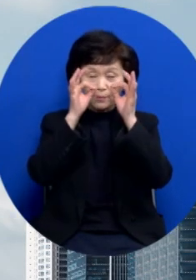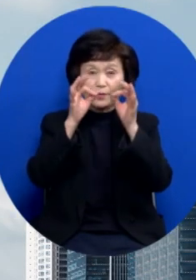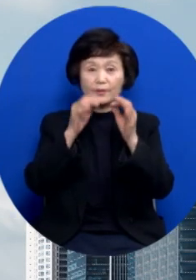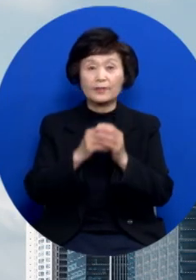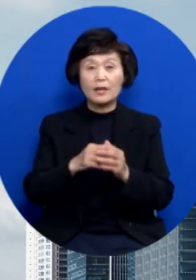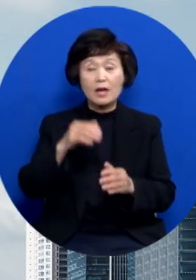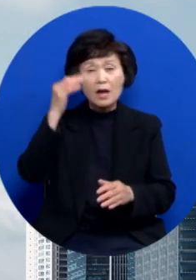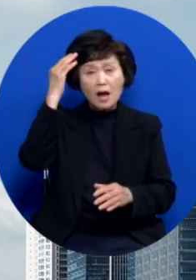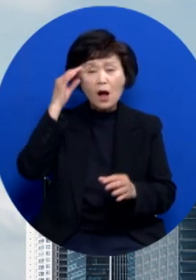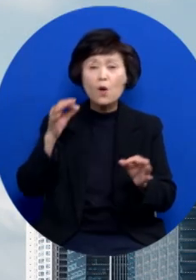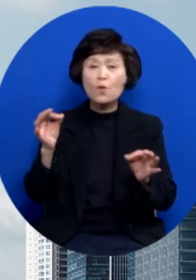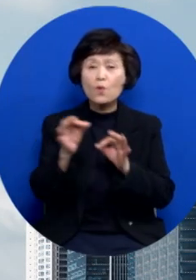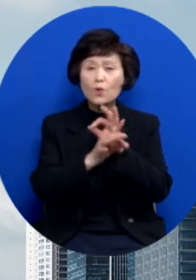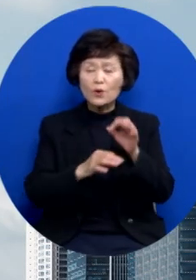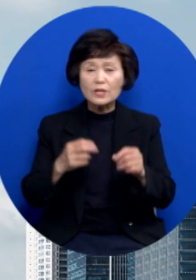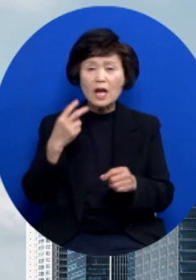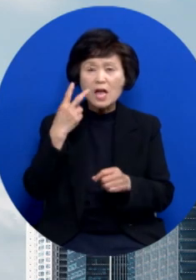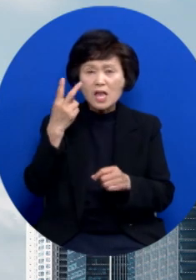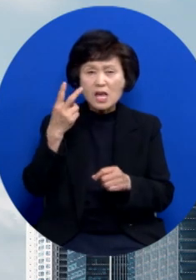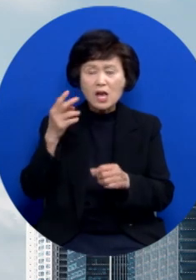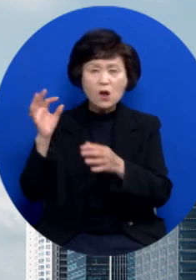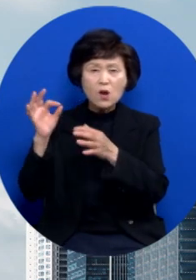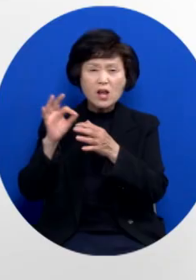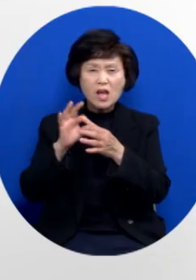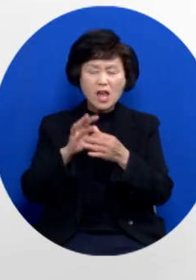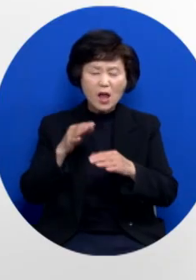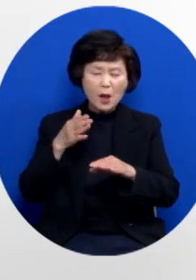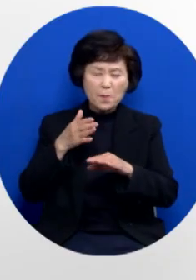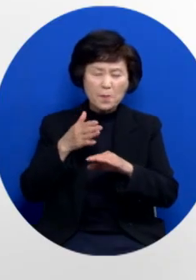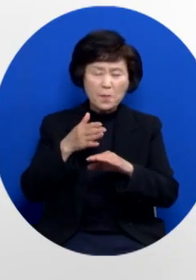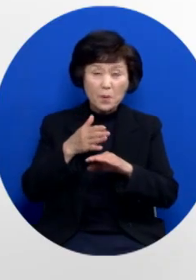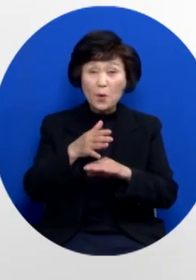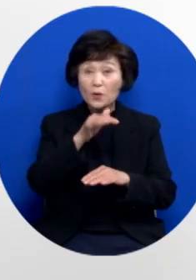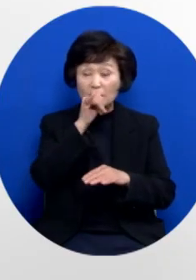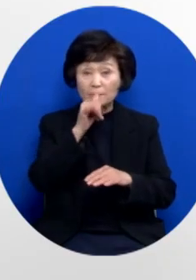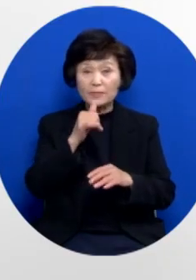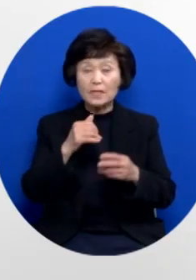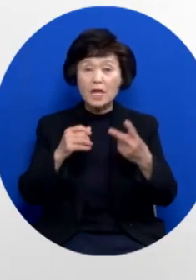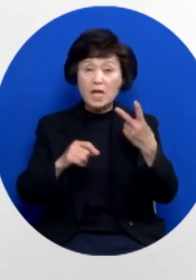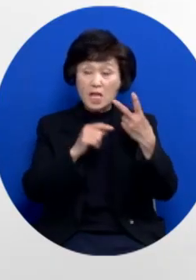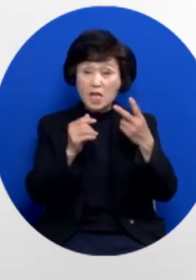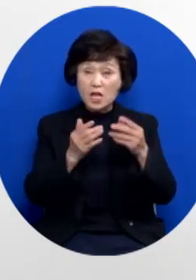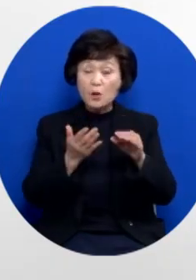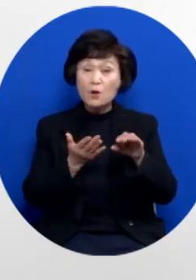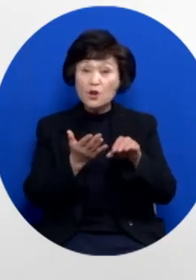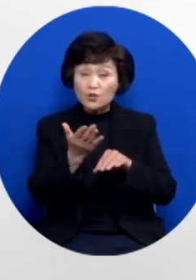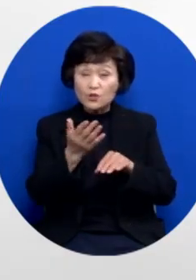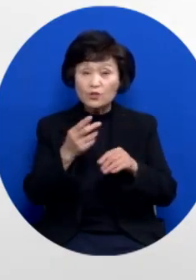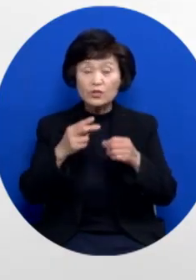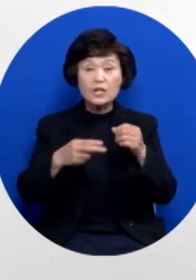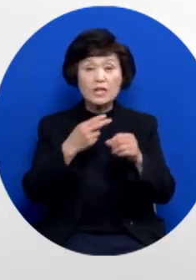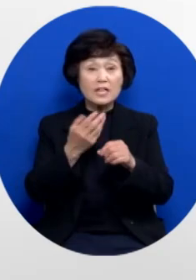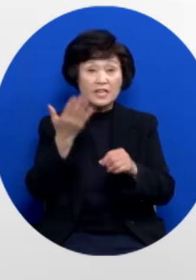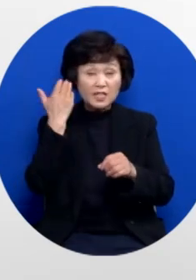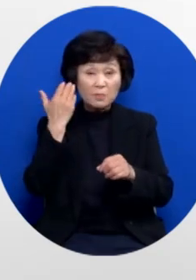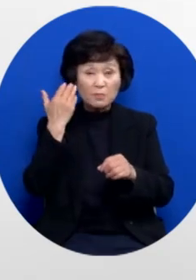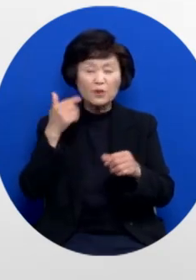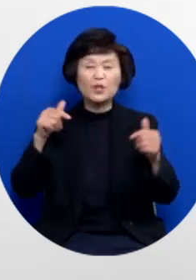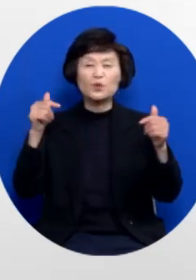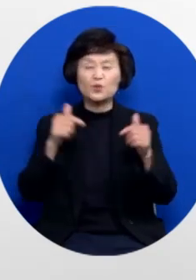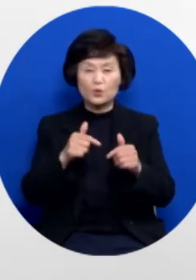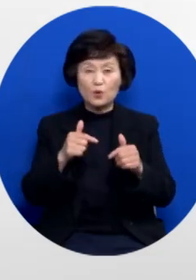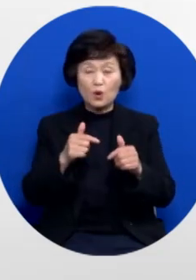우리나라 경제가 2개월 연속 둔화하고 있습니다. 지난 2월 수출은 1년 전보다 7.5% 줄어든